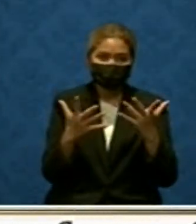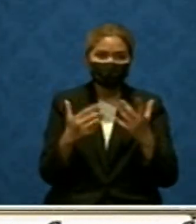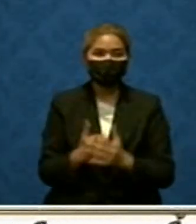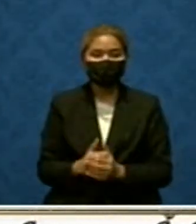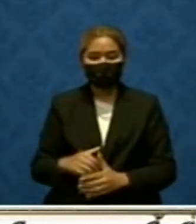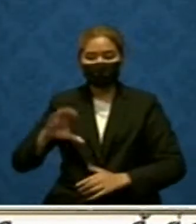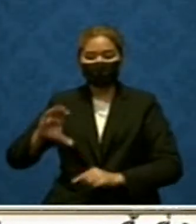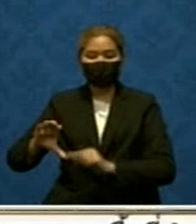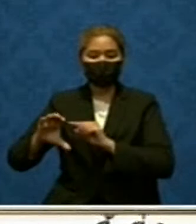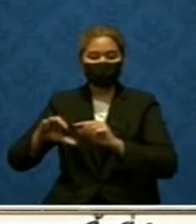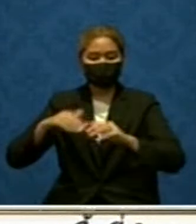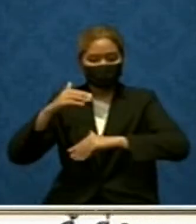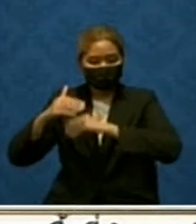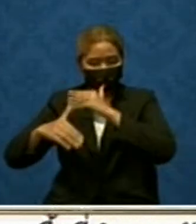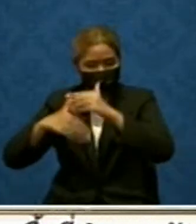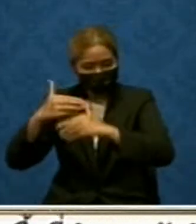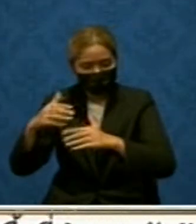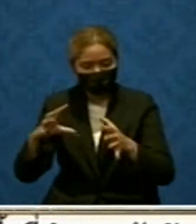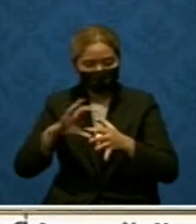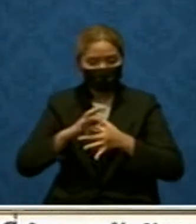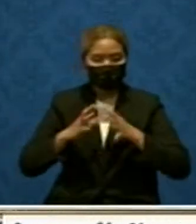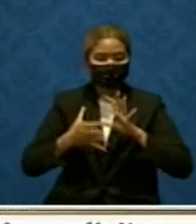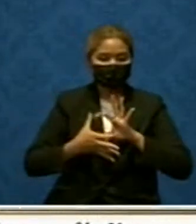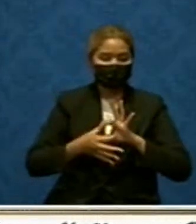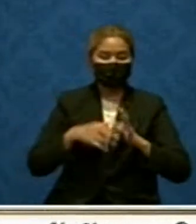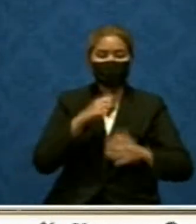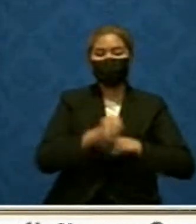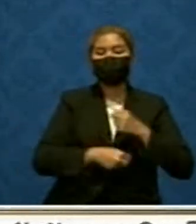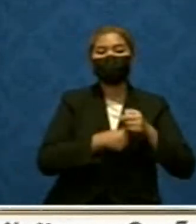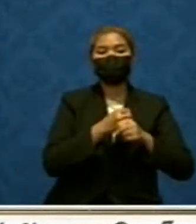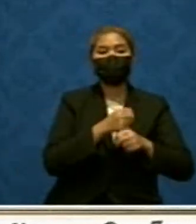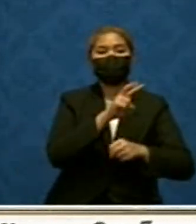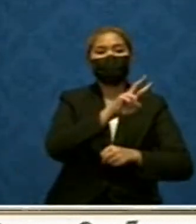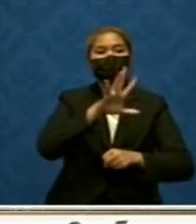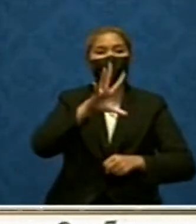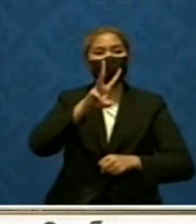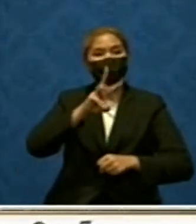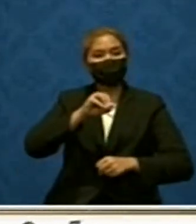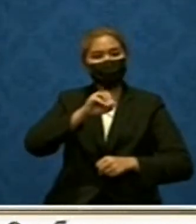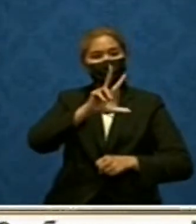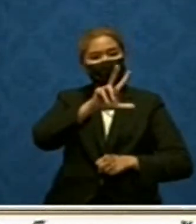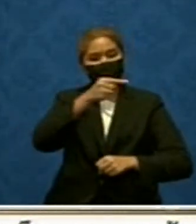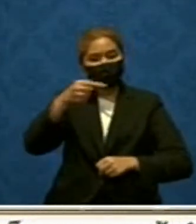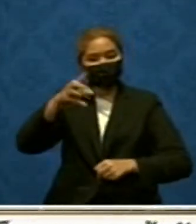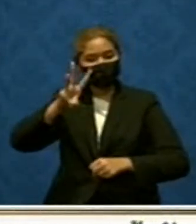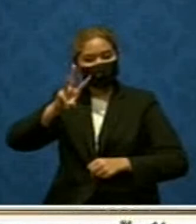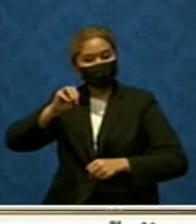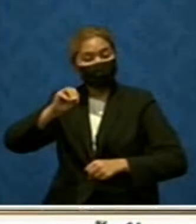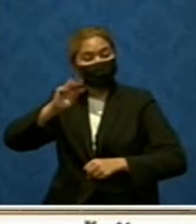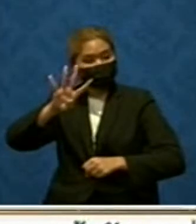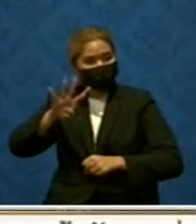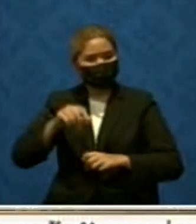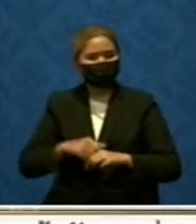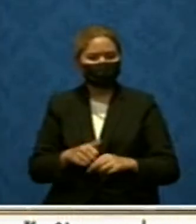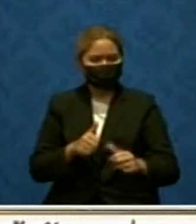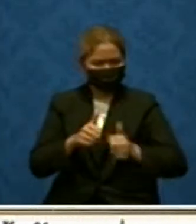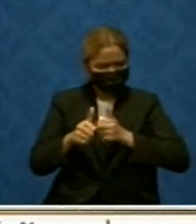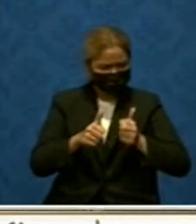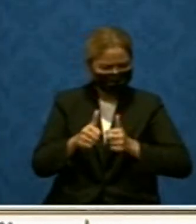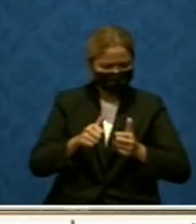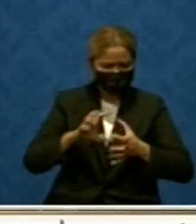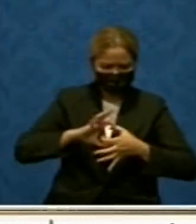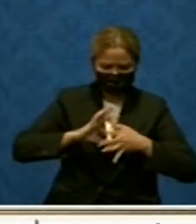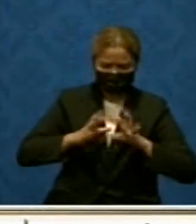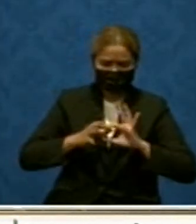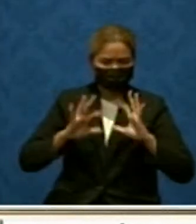าปีก 3 ugh 4 อะ่มีการแ่งขนกิราอะไรเลยแต่เงินสนบสรนการกิรา ไปโทรทัหลายชอง ไป